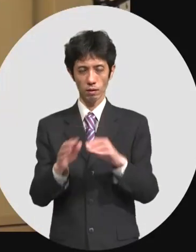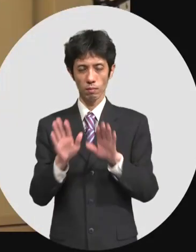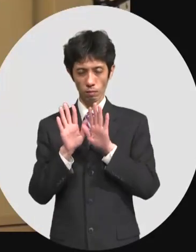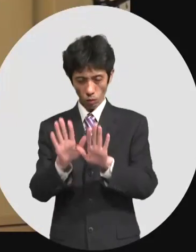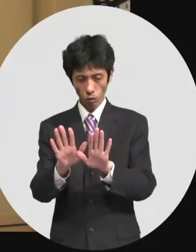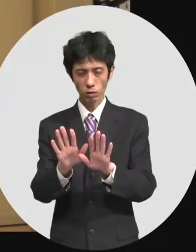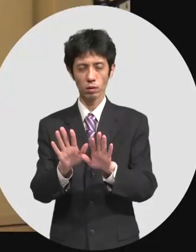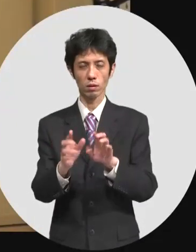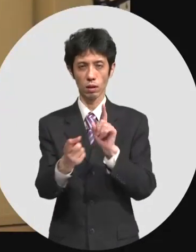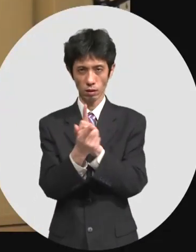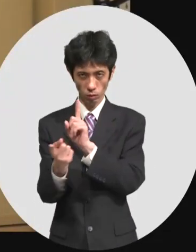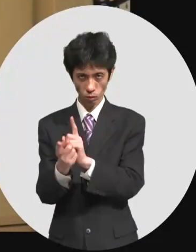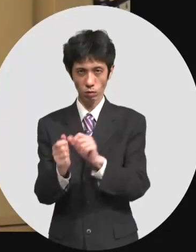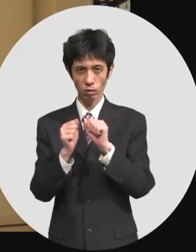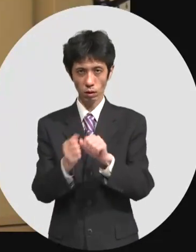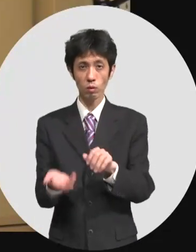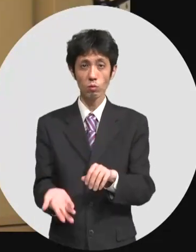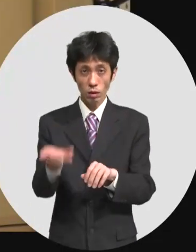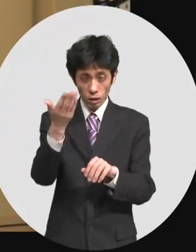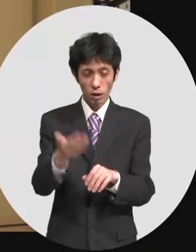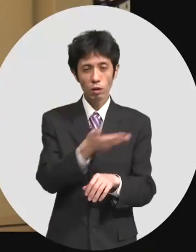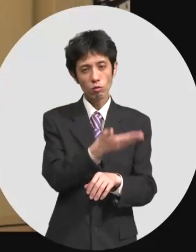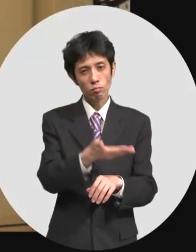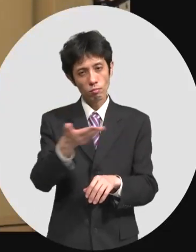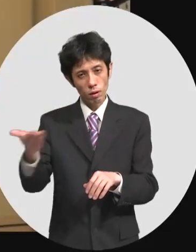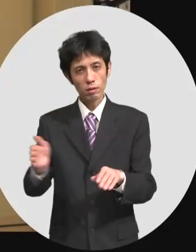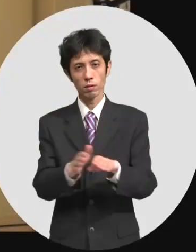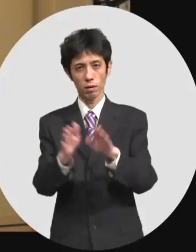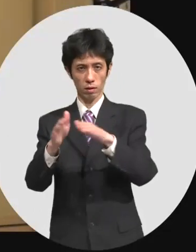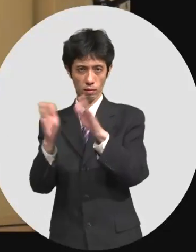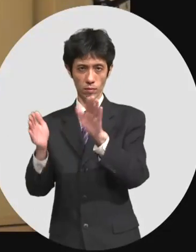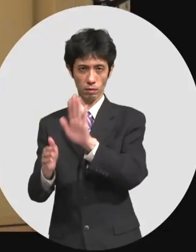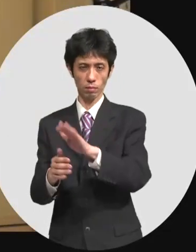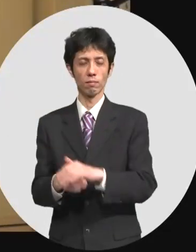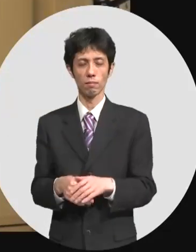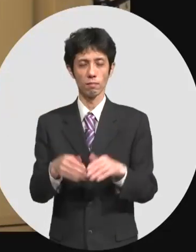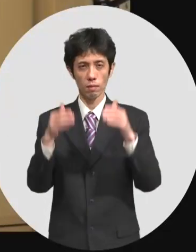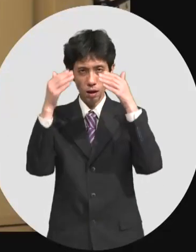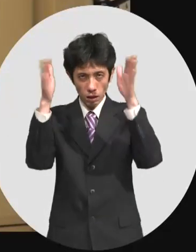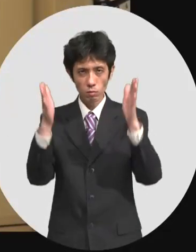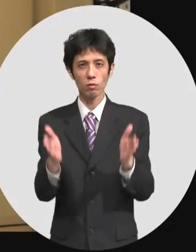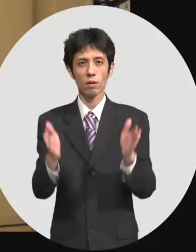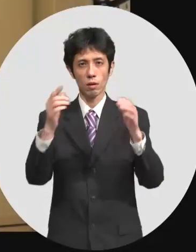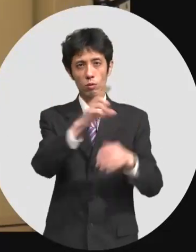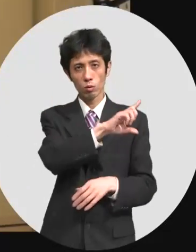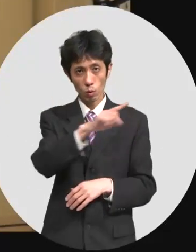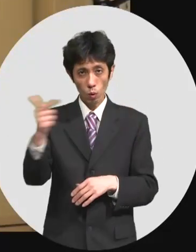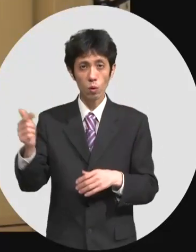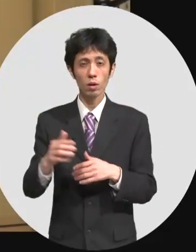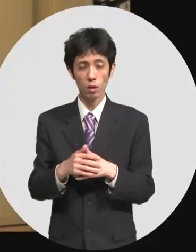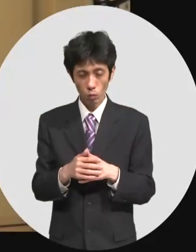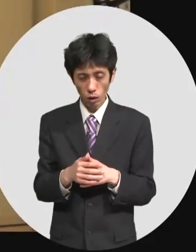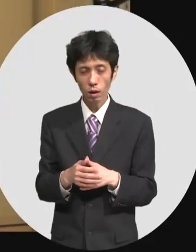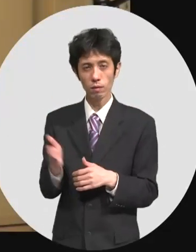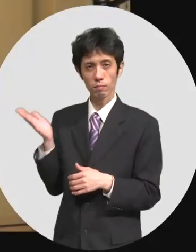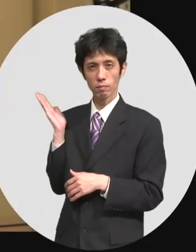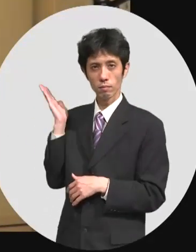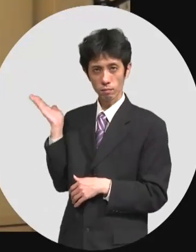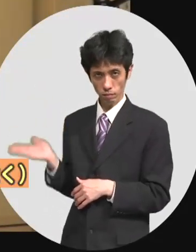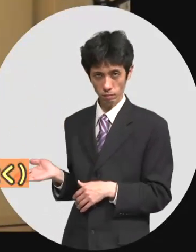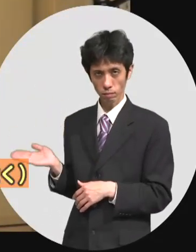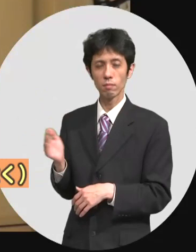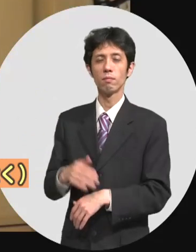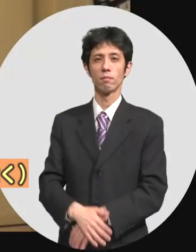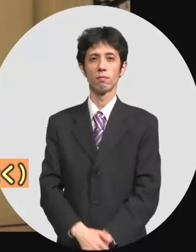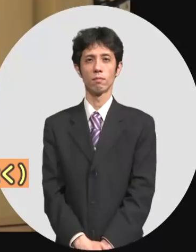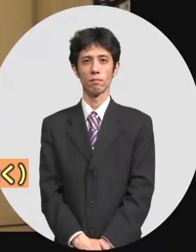対策を講じた上で順次再開する施設としては、博物館等の分類では文博、堂本印象美術